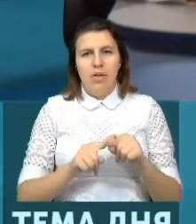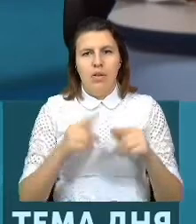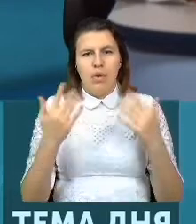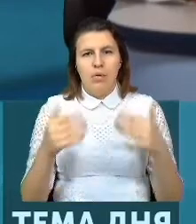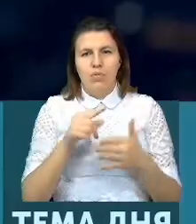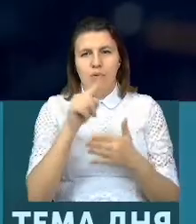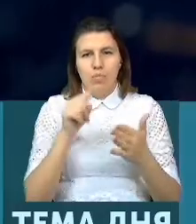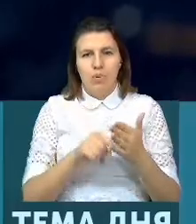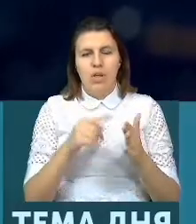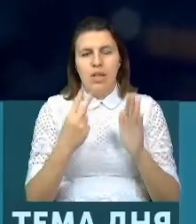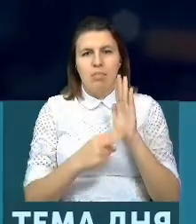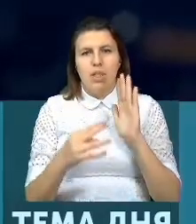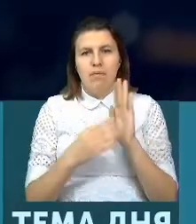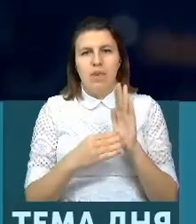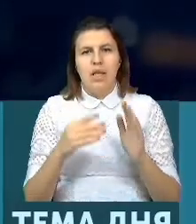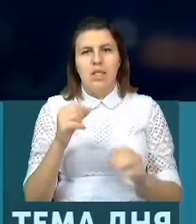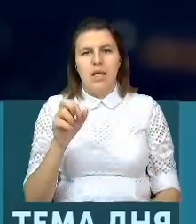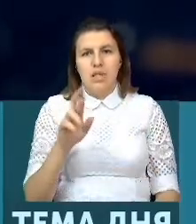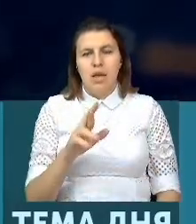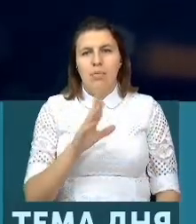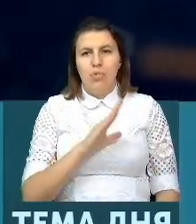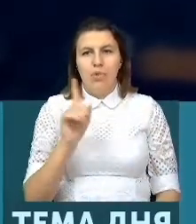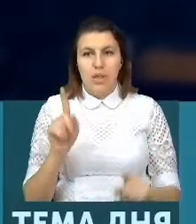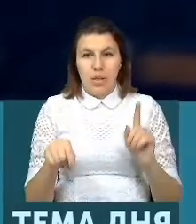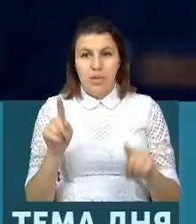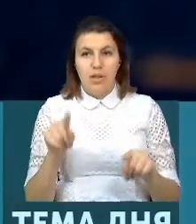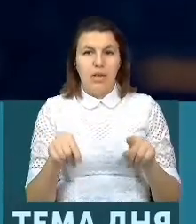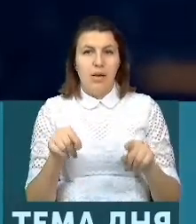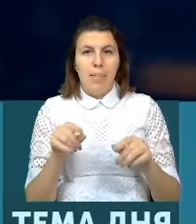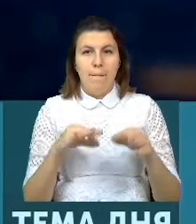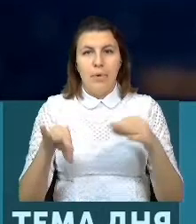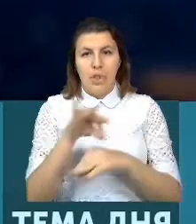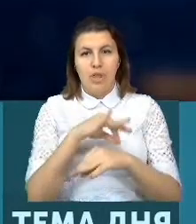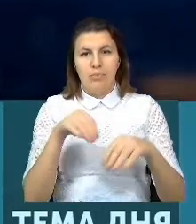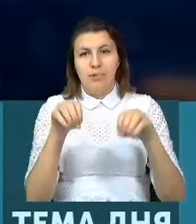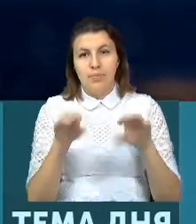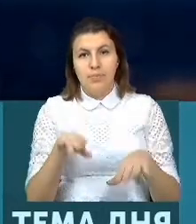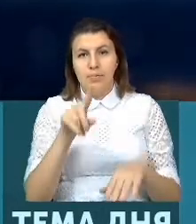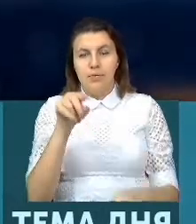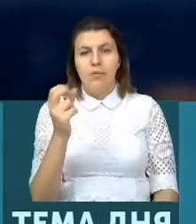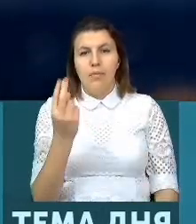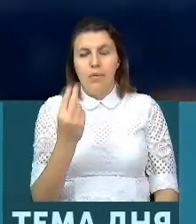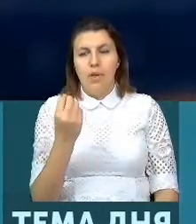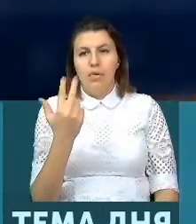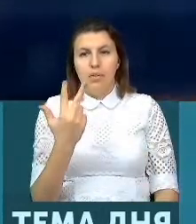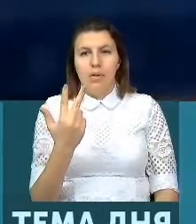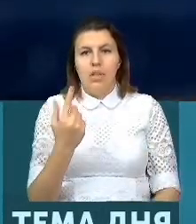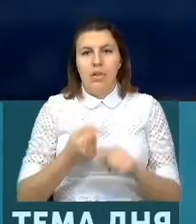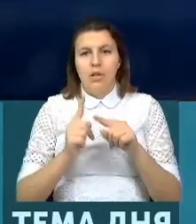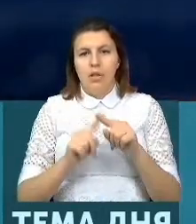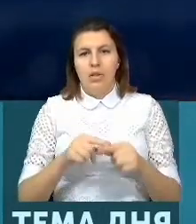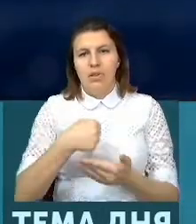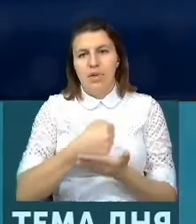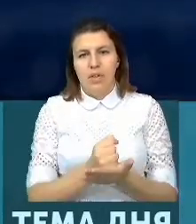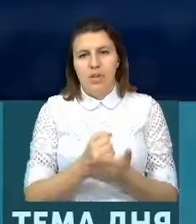79-й сесії були декілька проєктів рішення під номером 12 і 13, які стосували затвердження ось цієї міської програми